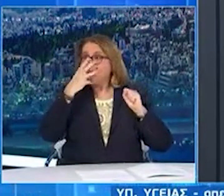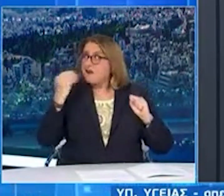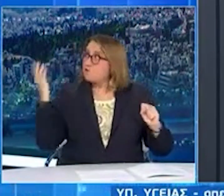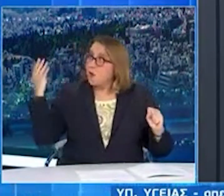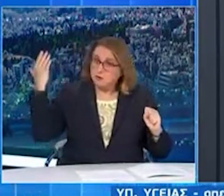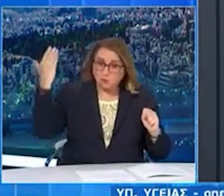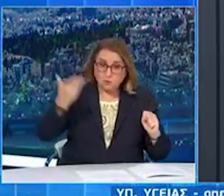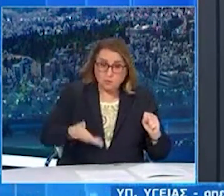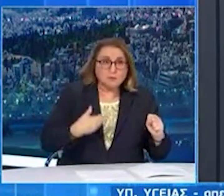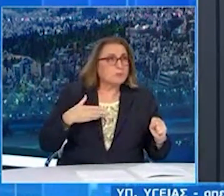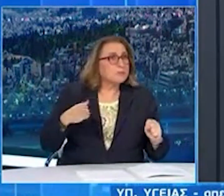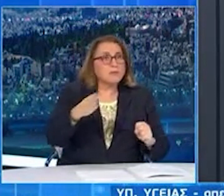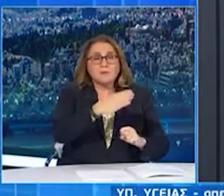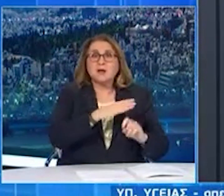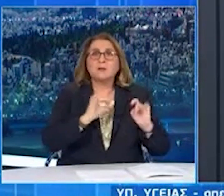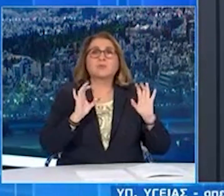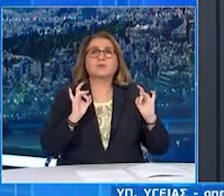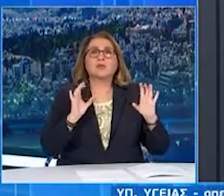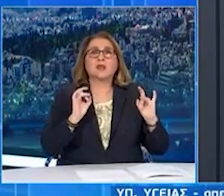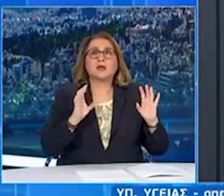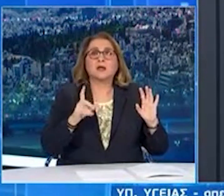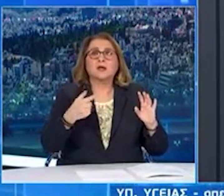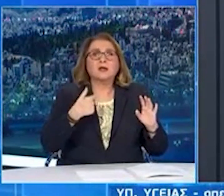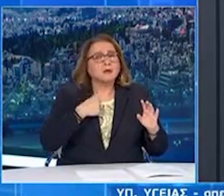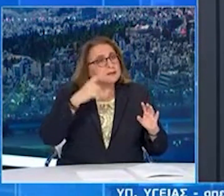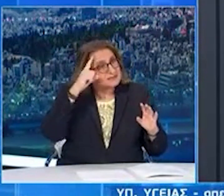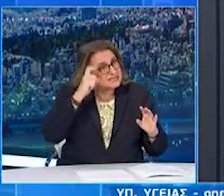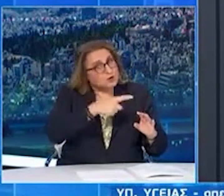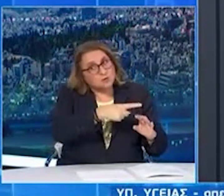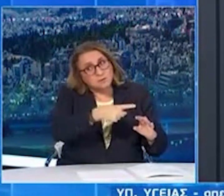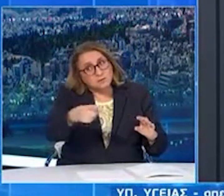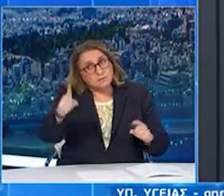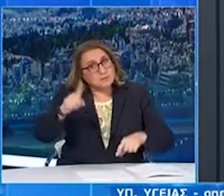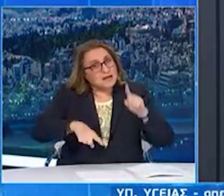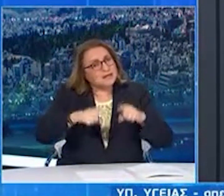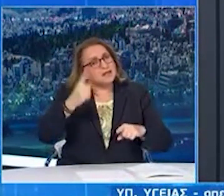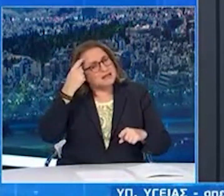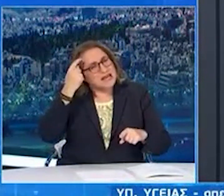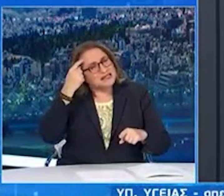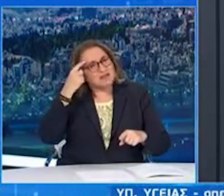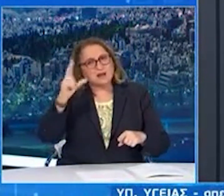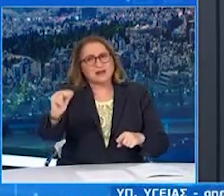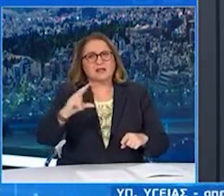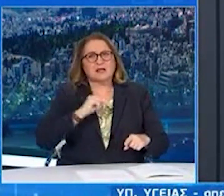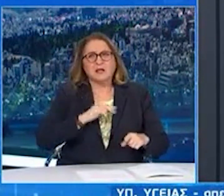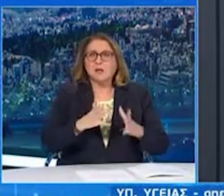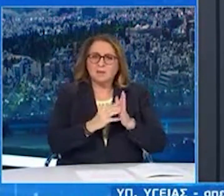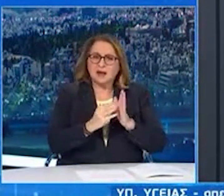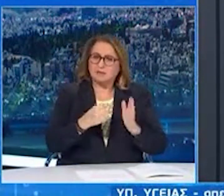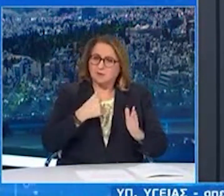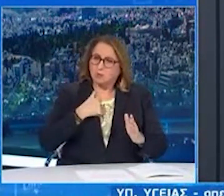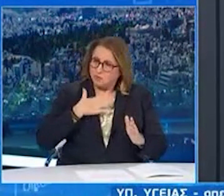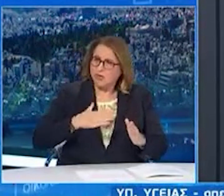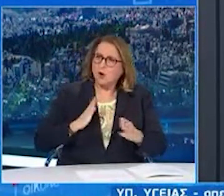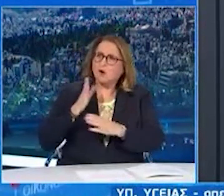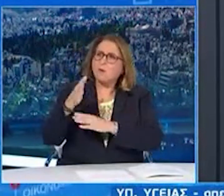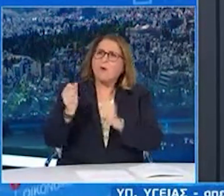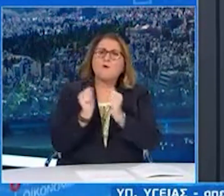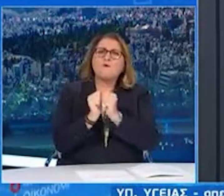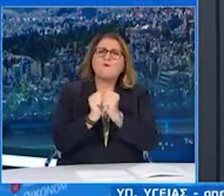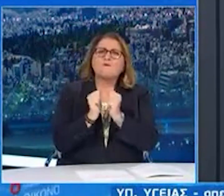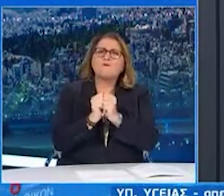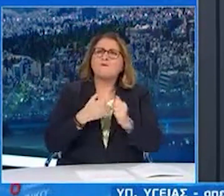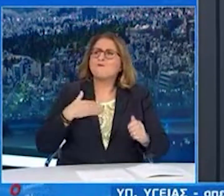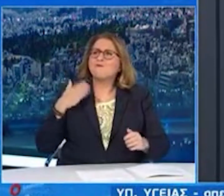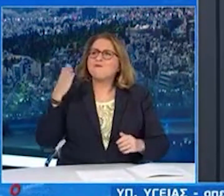αναγκαίο να πάω ή ήθελα με κάποιο τρόπο κι εγώ να ξεσκάσω, να ξεδώσω, να πάω να δω ένα φίλο μου, όταν θα του